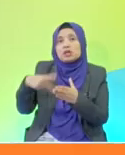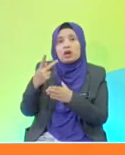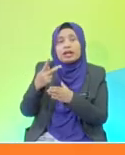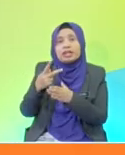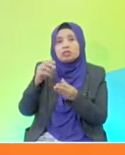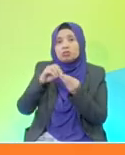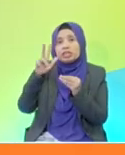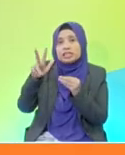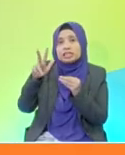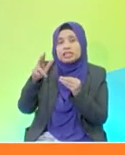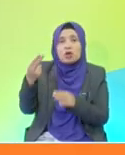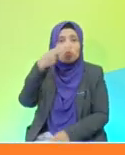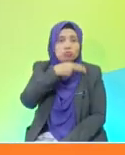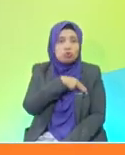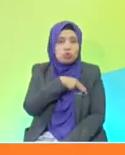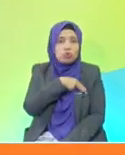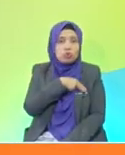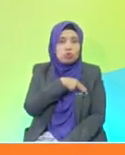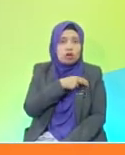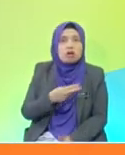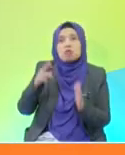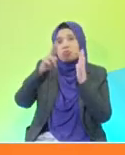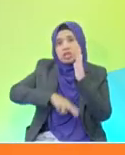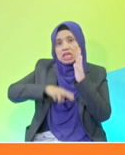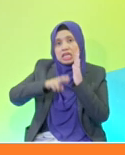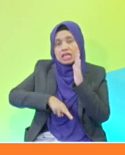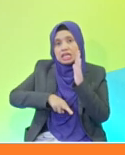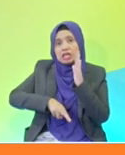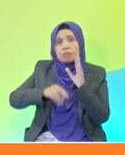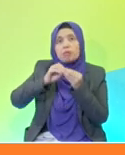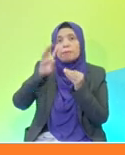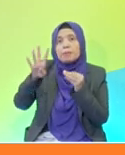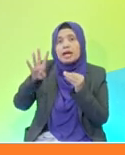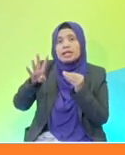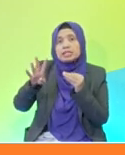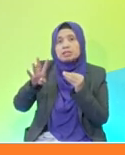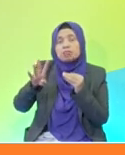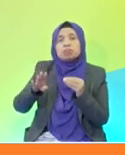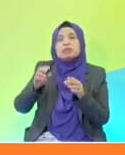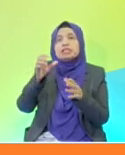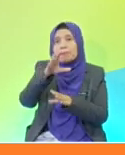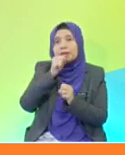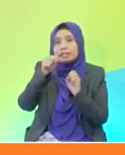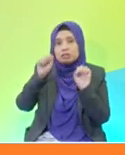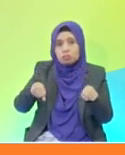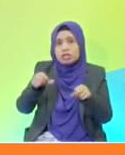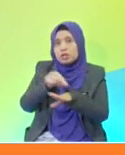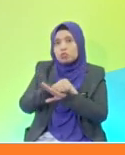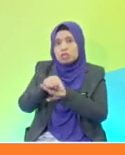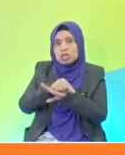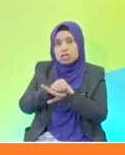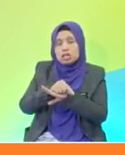kaitan dengan untung ataupun rugi yang keempat pendapatan boleh bunuh seterusnya